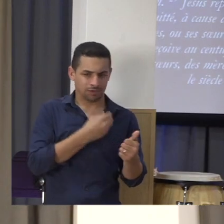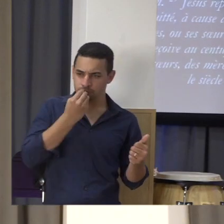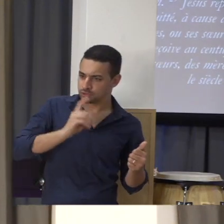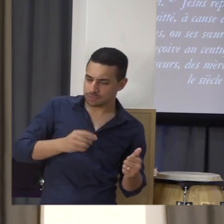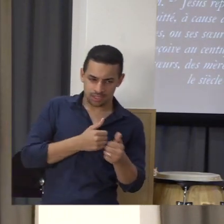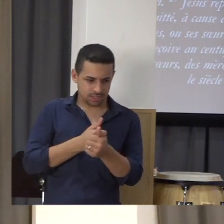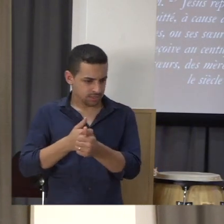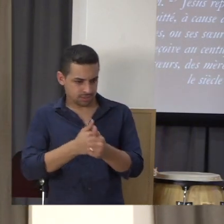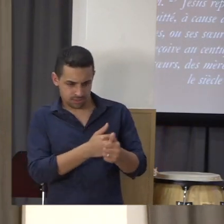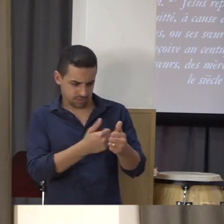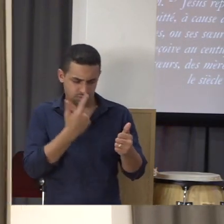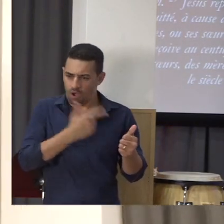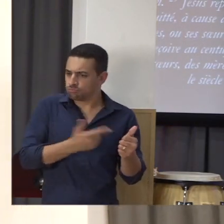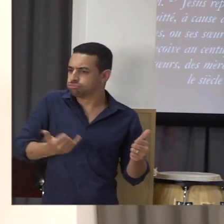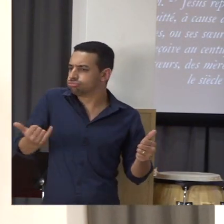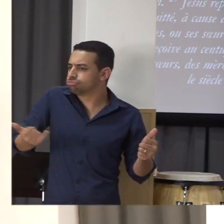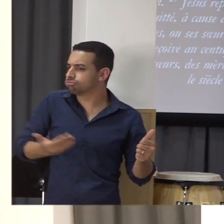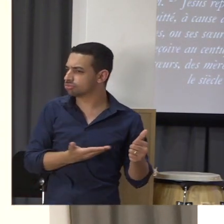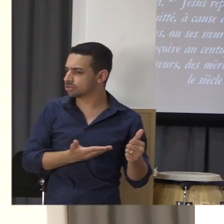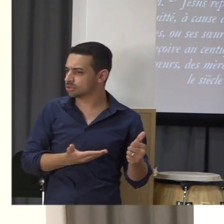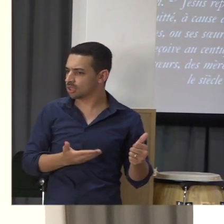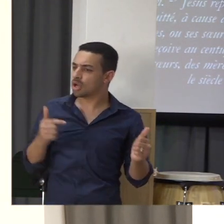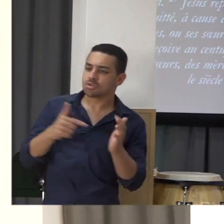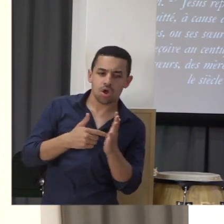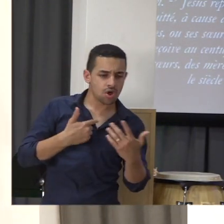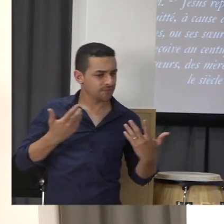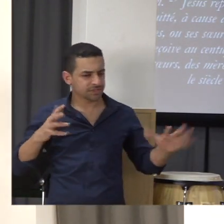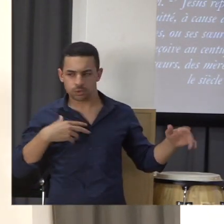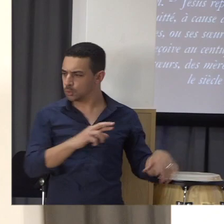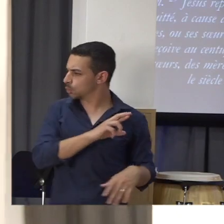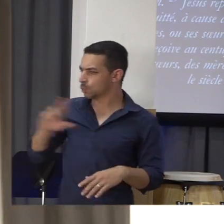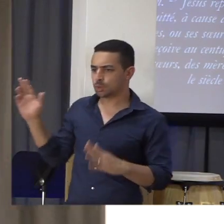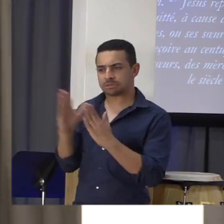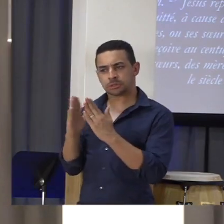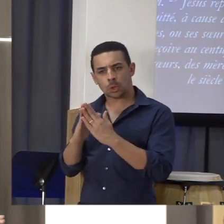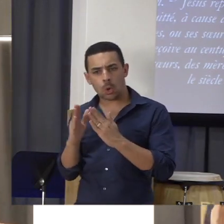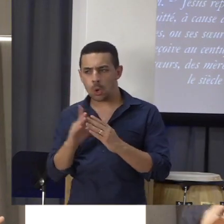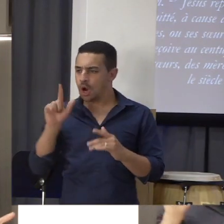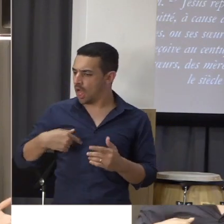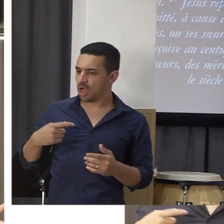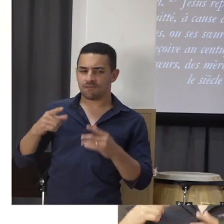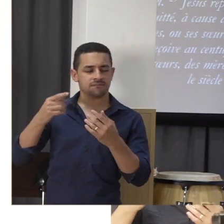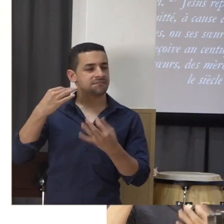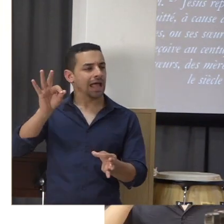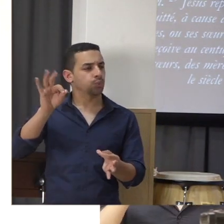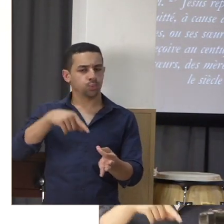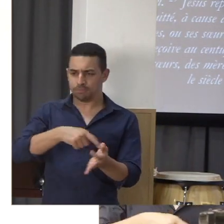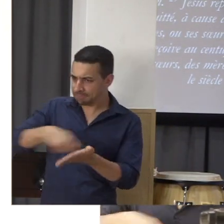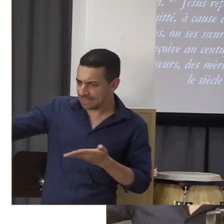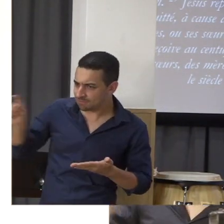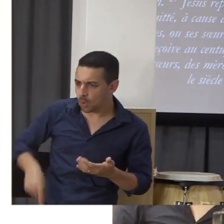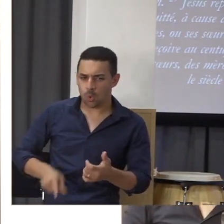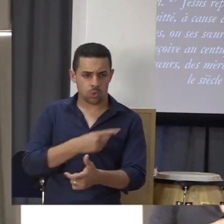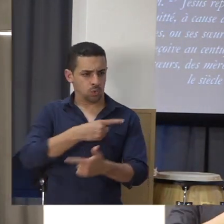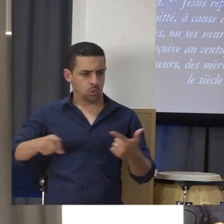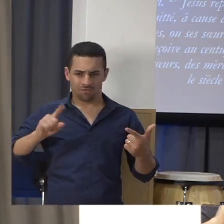de suivre quelqu'un. Nous, quand nous rentrons le soir, il y a des factures à payer. Il y a des